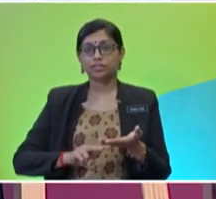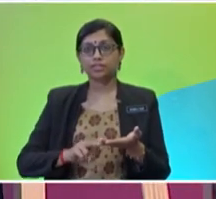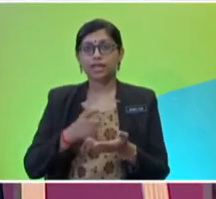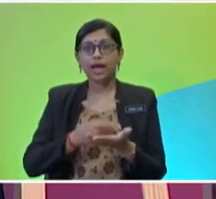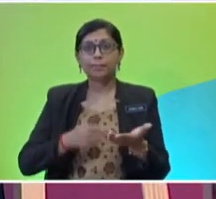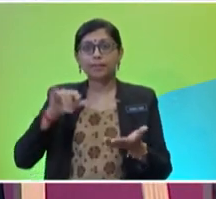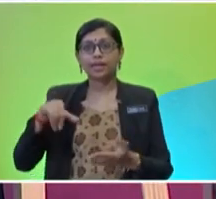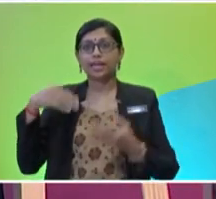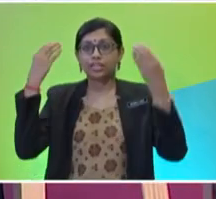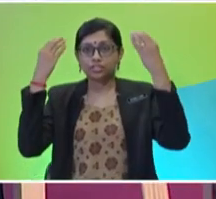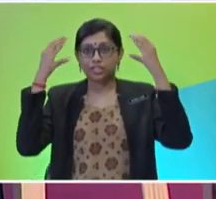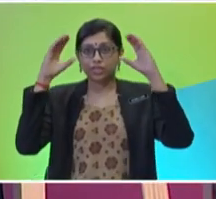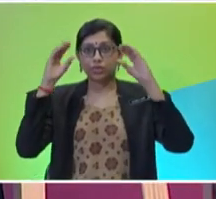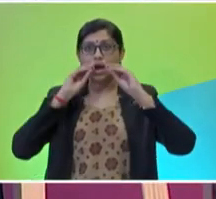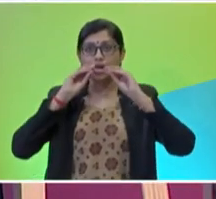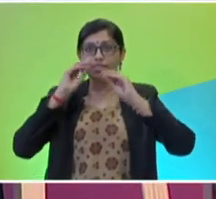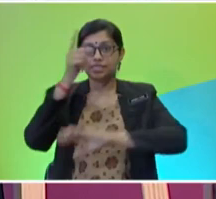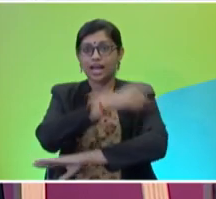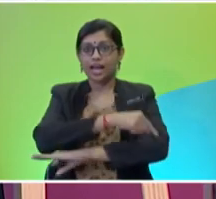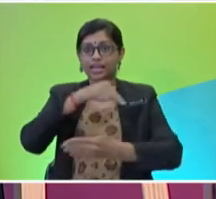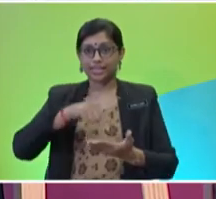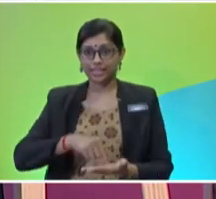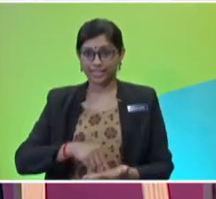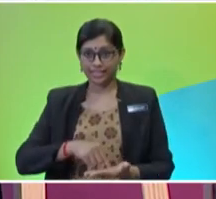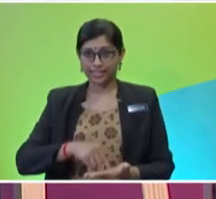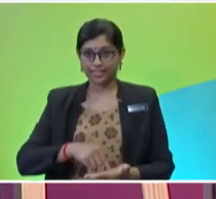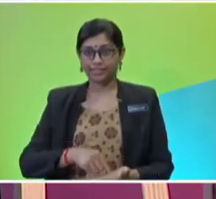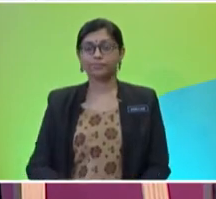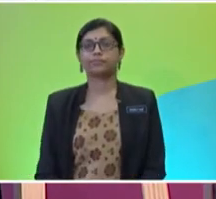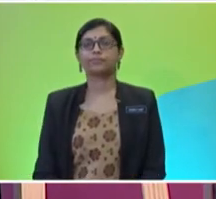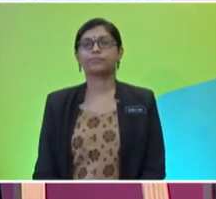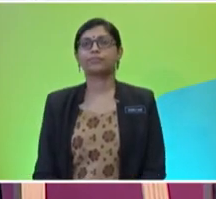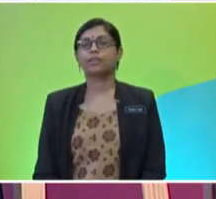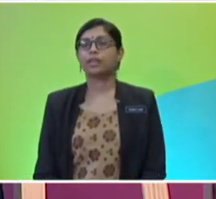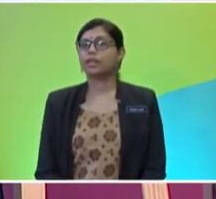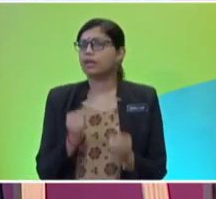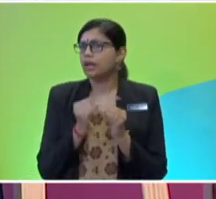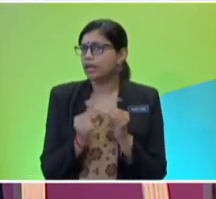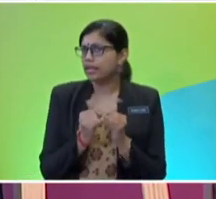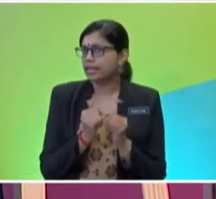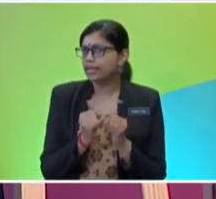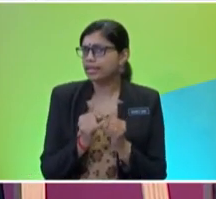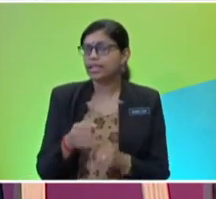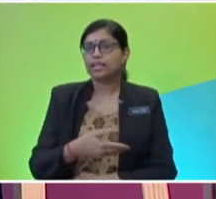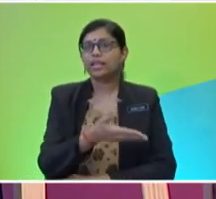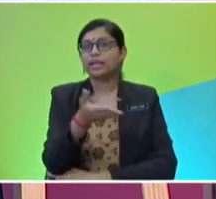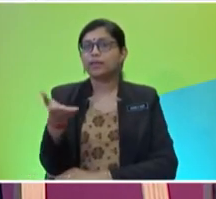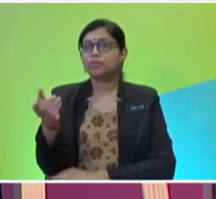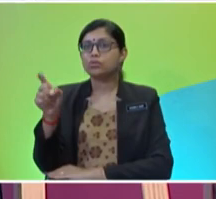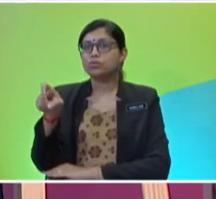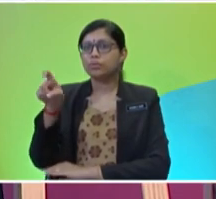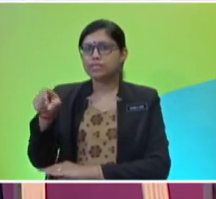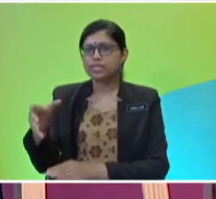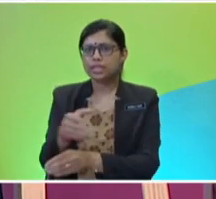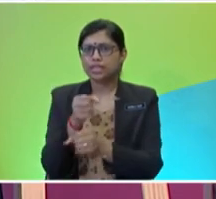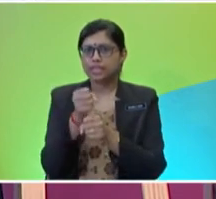ini? Pada akhir siaran nanti, murid-murid mesti ataupun murid-murid dapat tahu